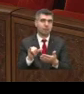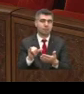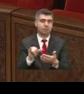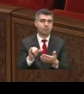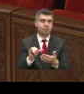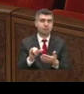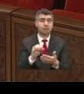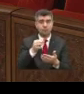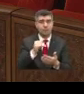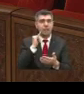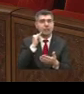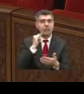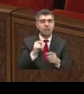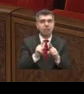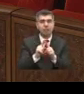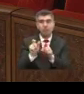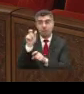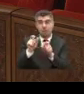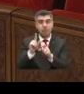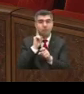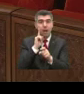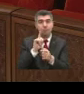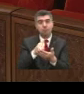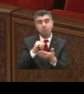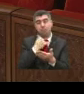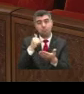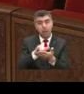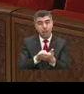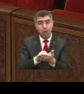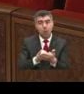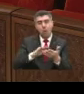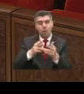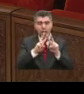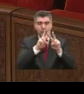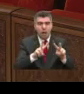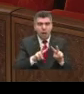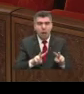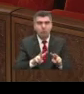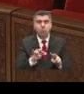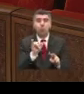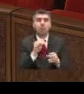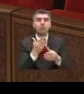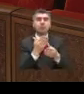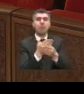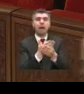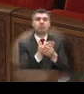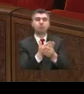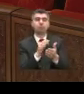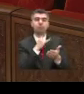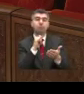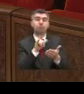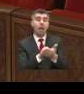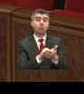نقوم في كل وفاة بالقيام بافتحاص والتعرف على يعني أسباب